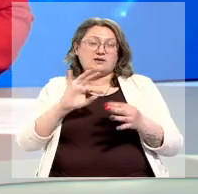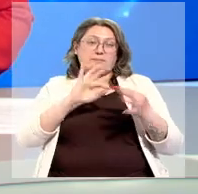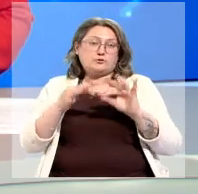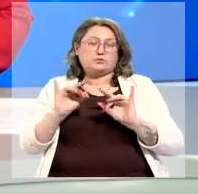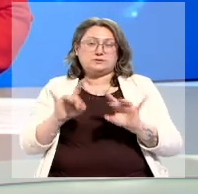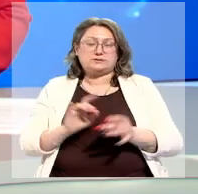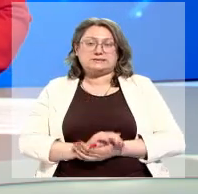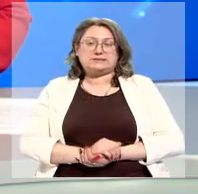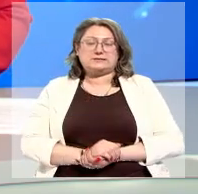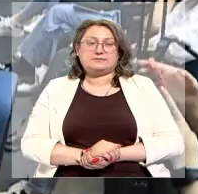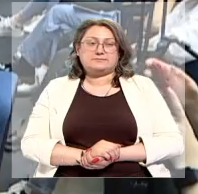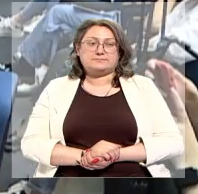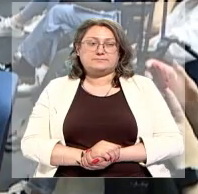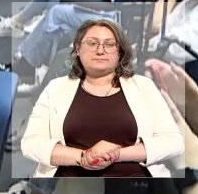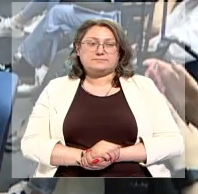нашем материале.